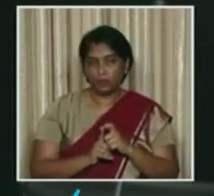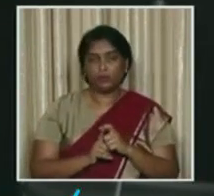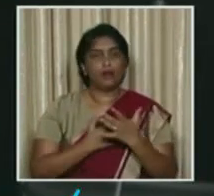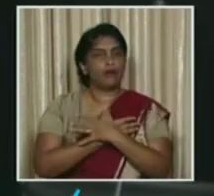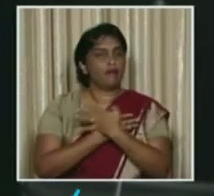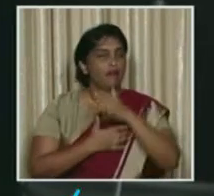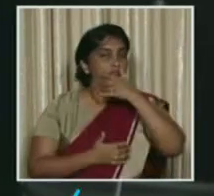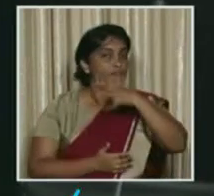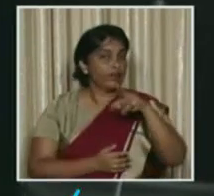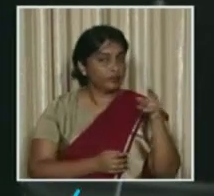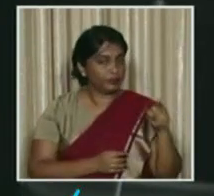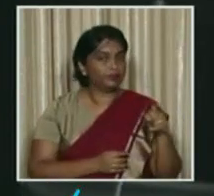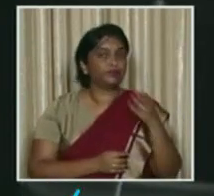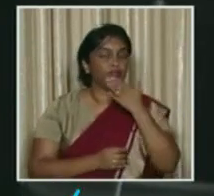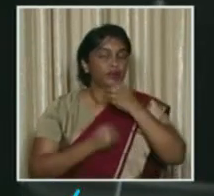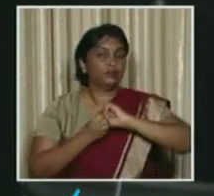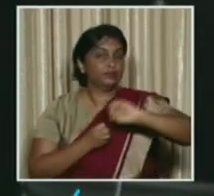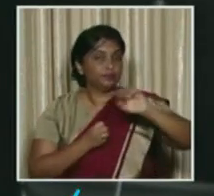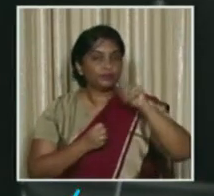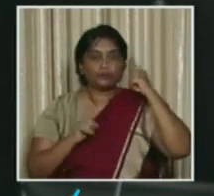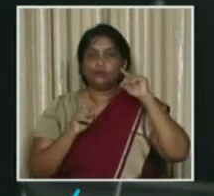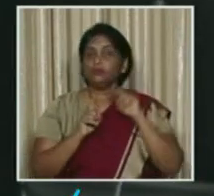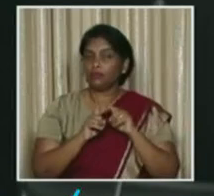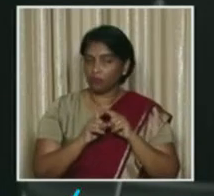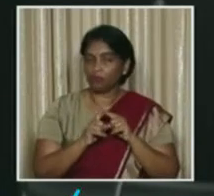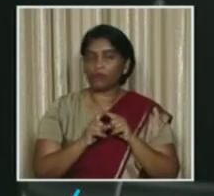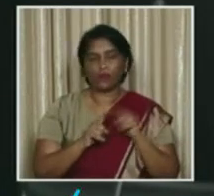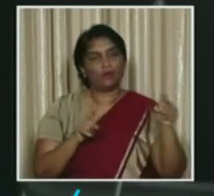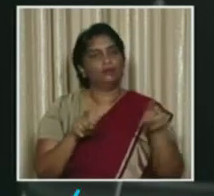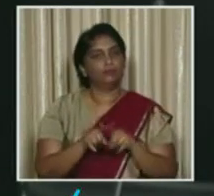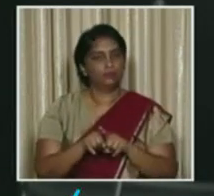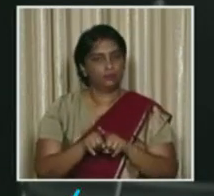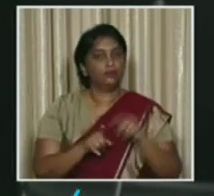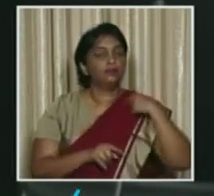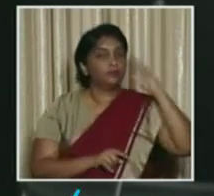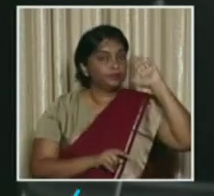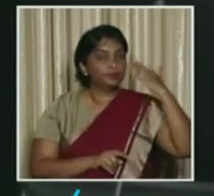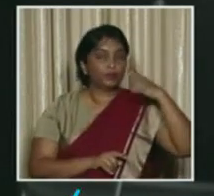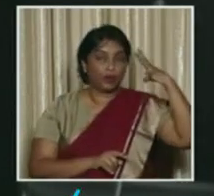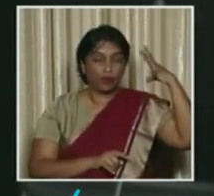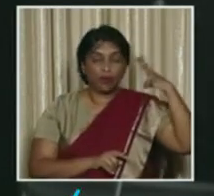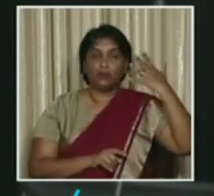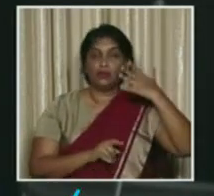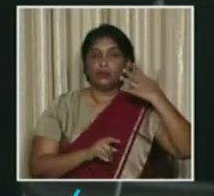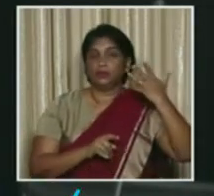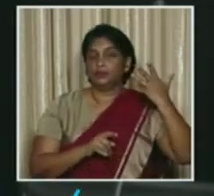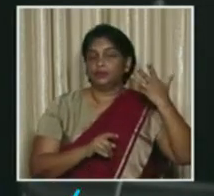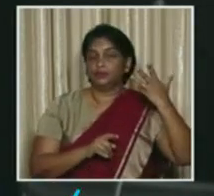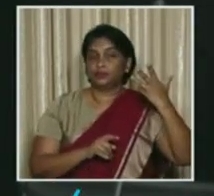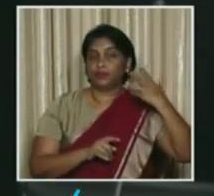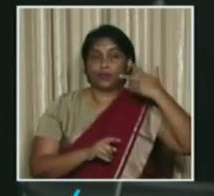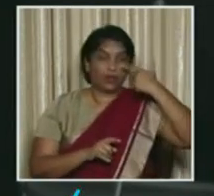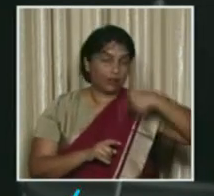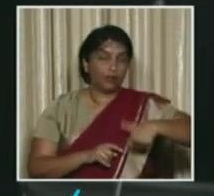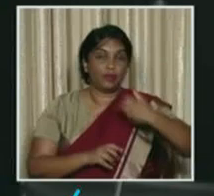සමනලව ජලාශයෙන් ජලය නිකුත් කිරීම කියන කාරණාවත් ඒ වගේම විශේෂයෙන්ම තාප විදුලිය අධික මුදලක්